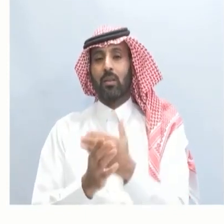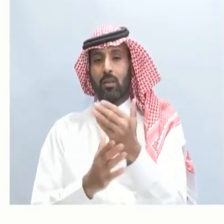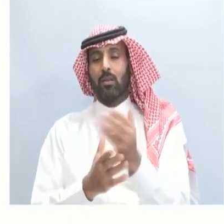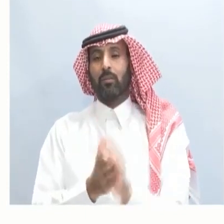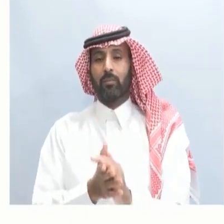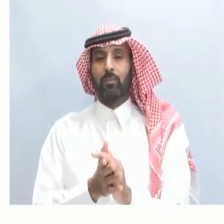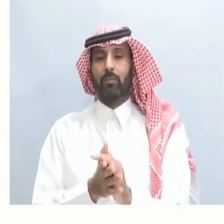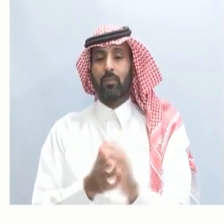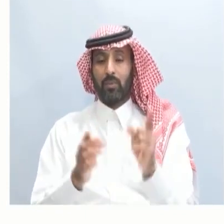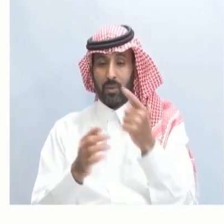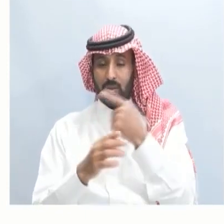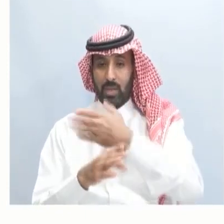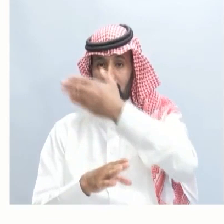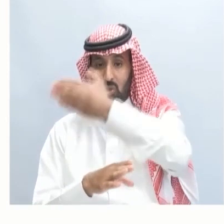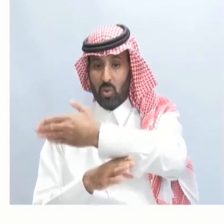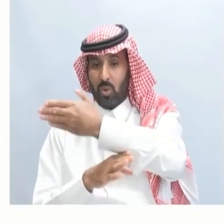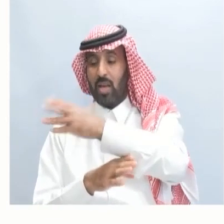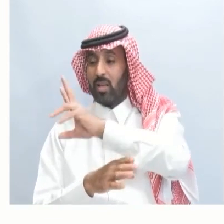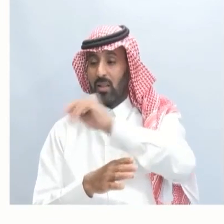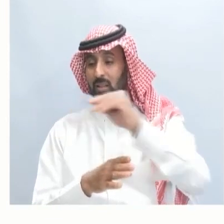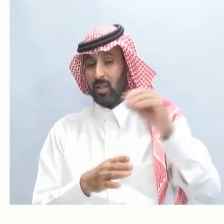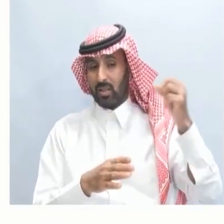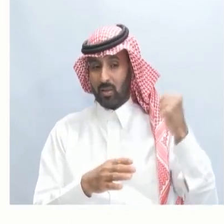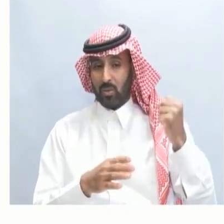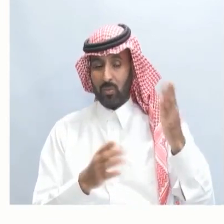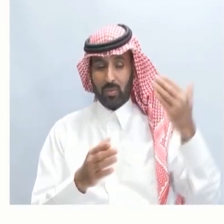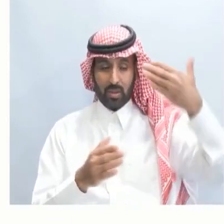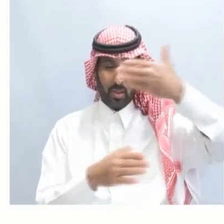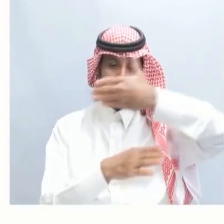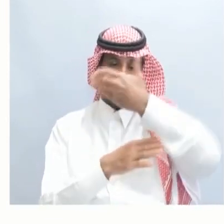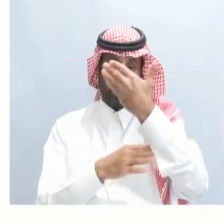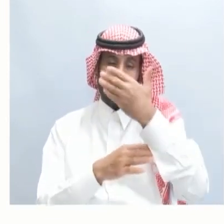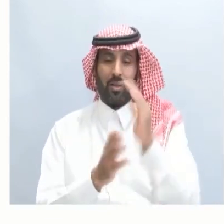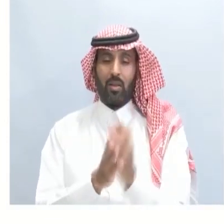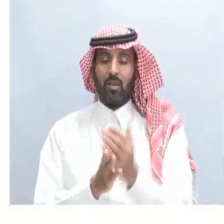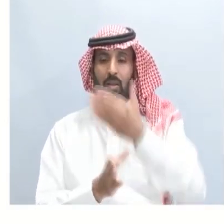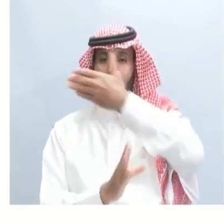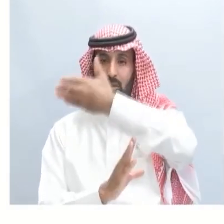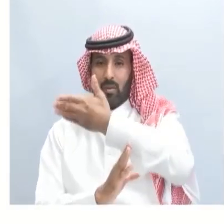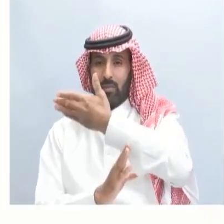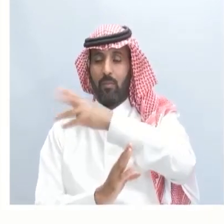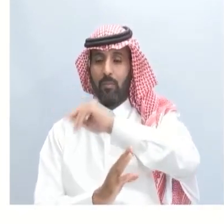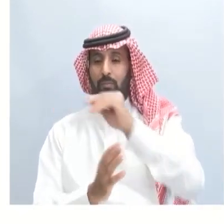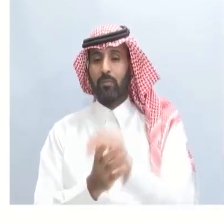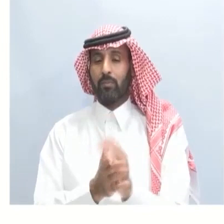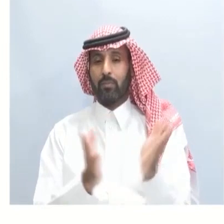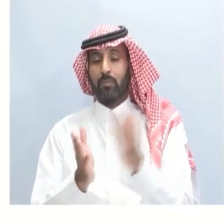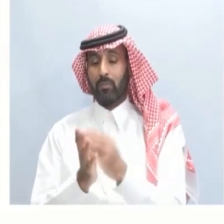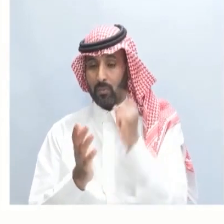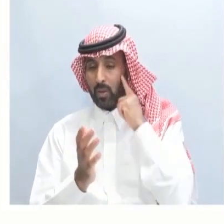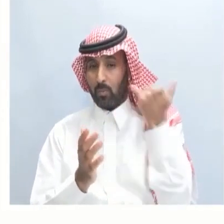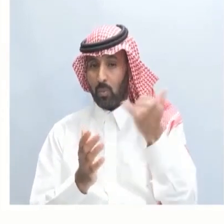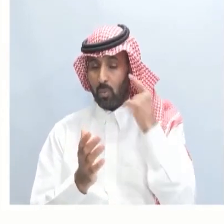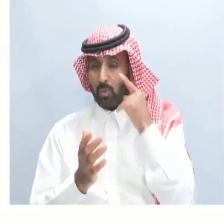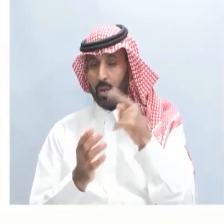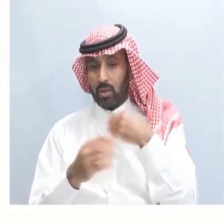اقول العزوم في اليمين تساوي العزوم في اليسار او كما هي مكتوبه لديك هنا هذا الاستنتاج جدا هام